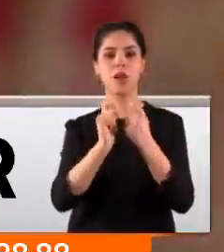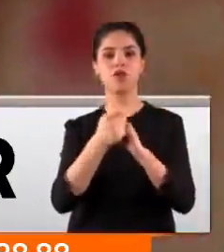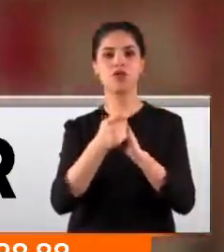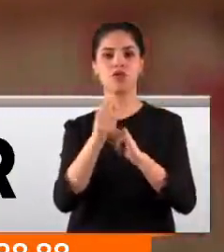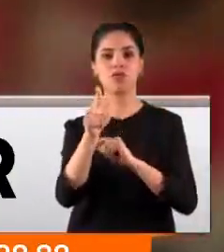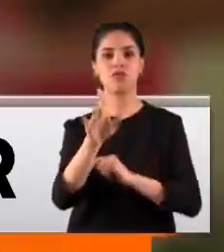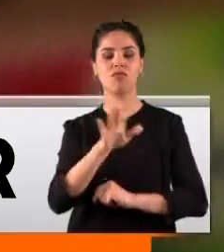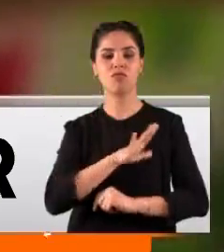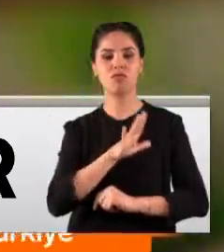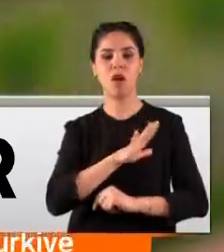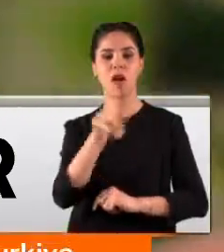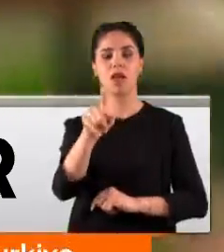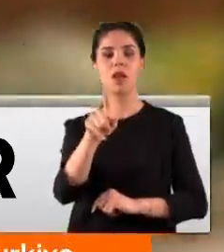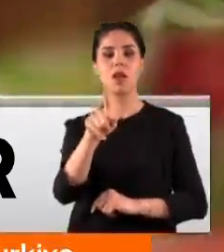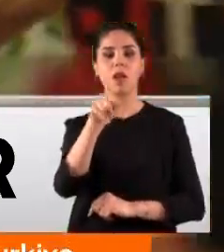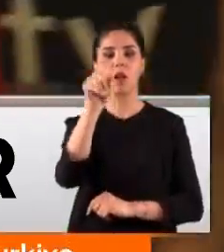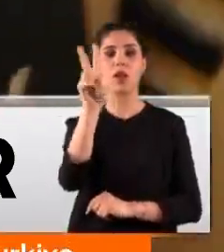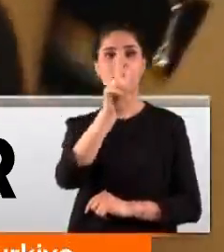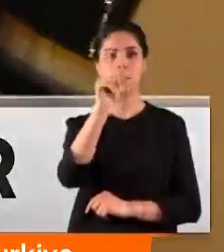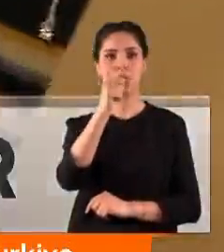burada bir deterjanın fiyatı